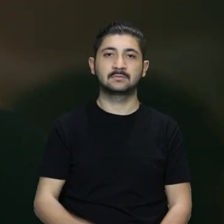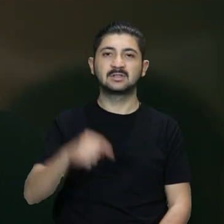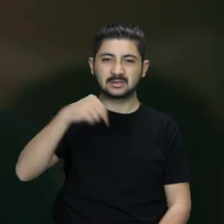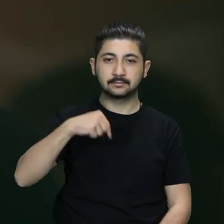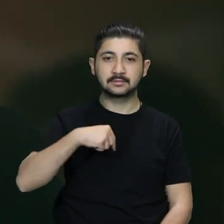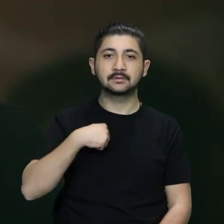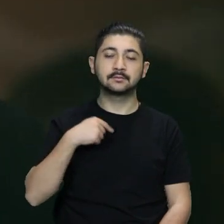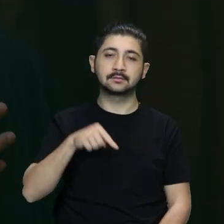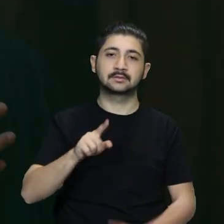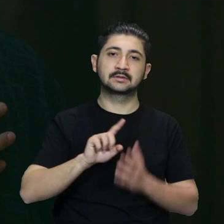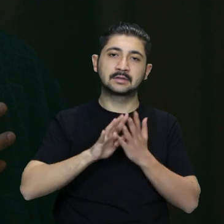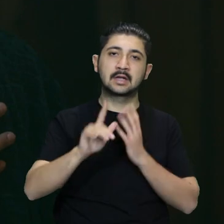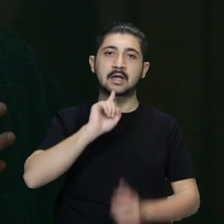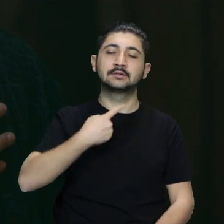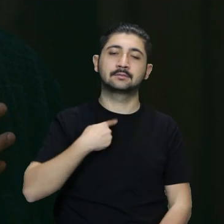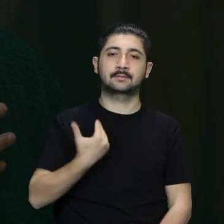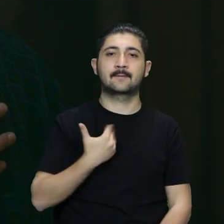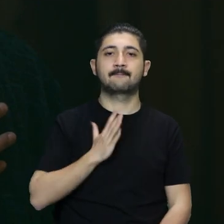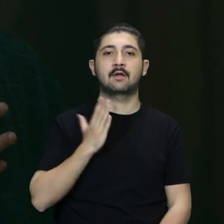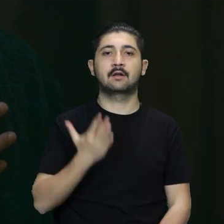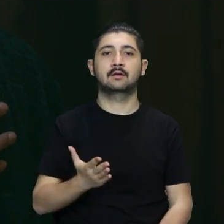Şimdi sıra bizde.